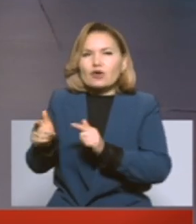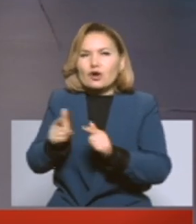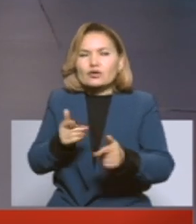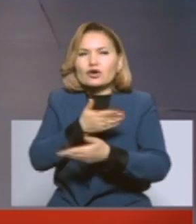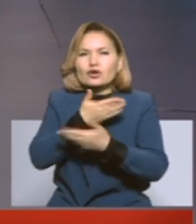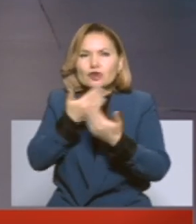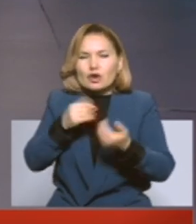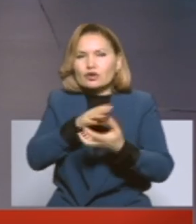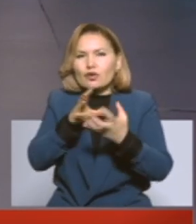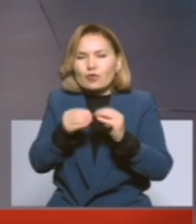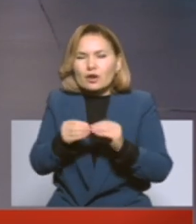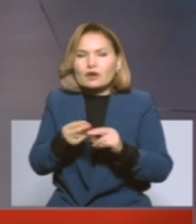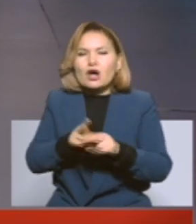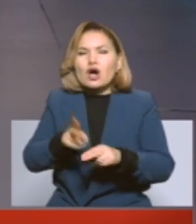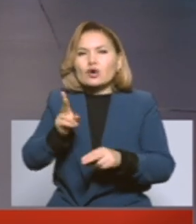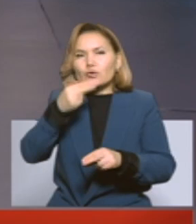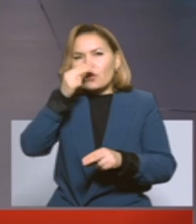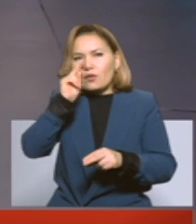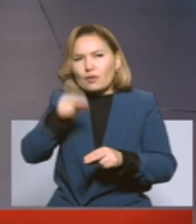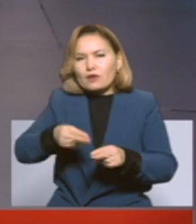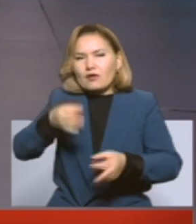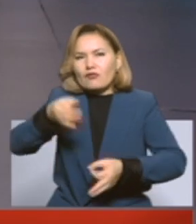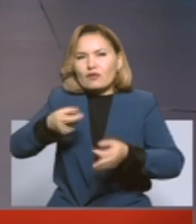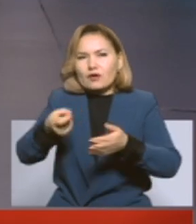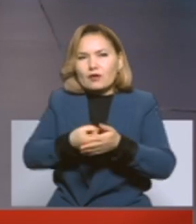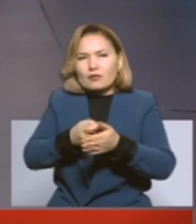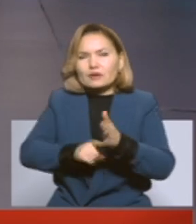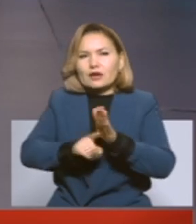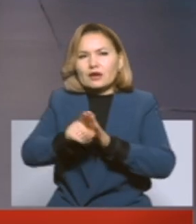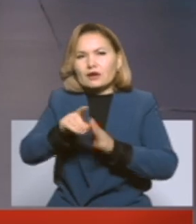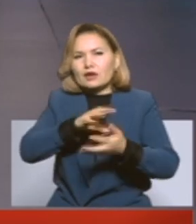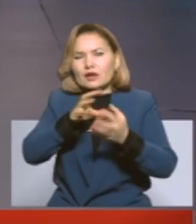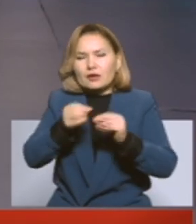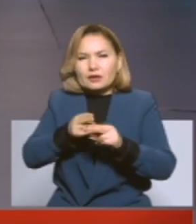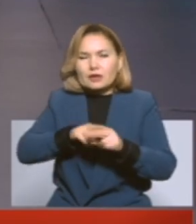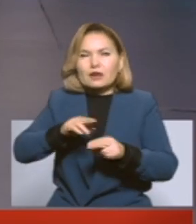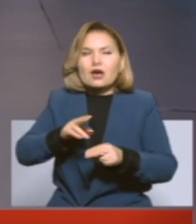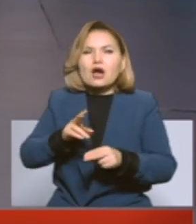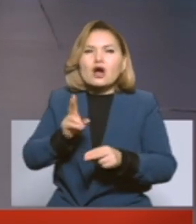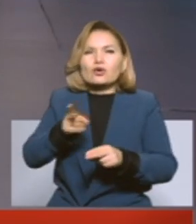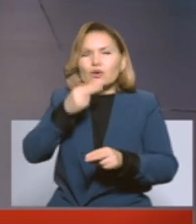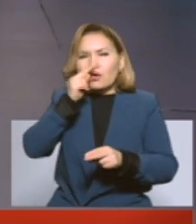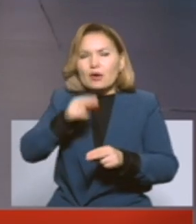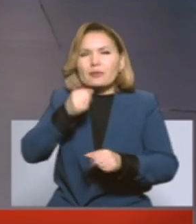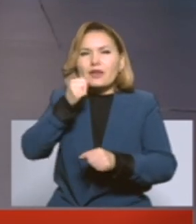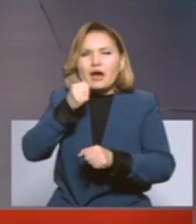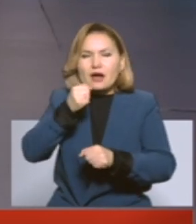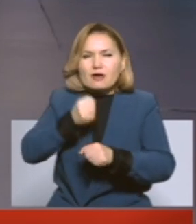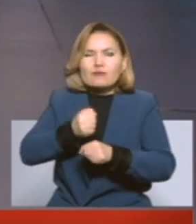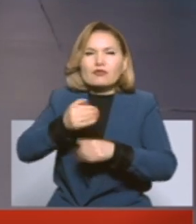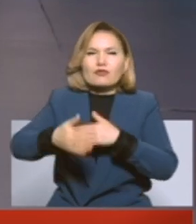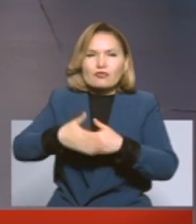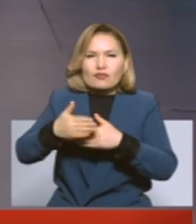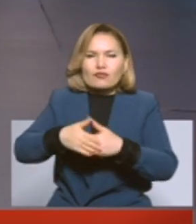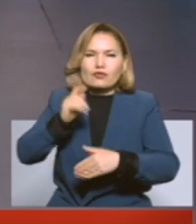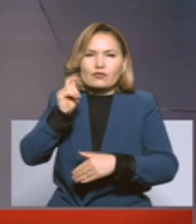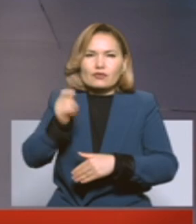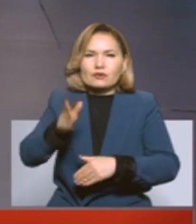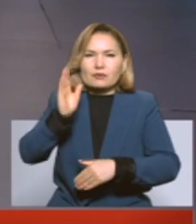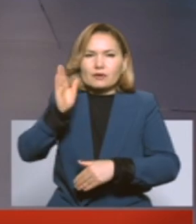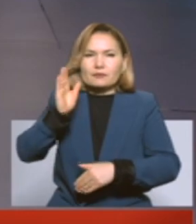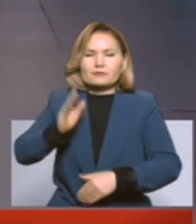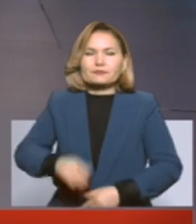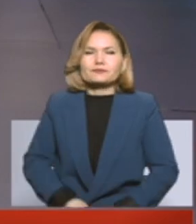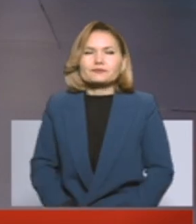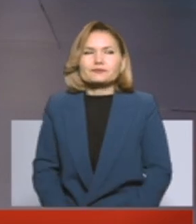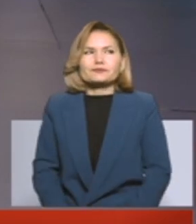жұмыстарының уақытлы әрі толық орындалуын зерделеп жатыр. Тергеу қорытындысы шыққаннан кейін әрбір уәкілетті органның қызметіне тиісті құқықтық